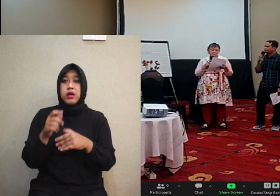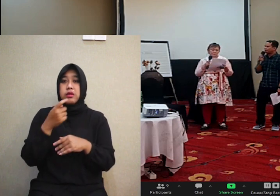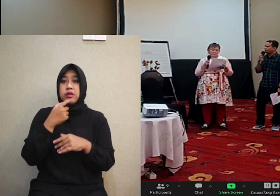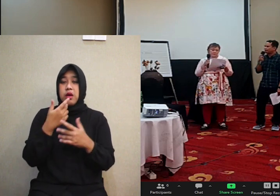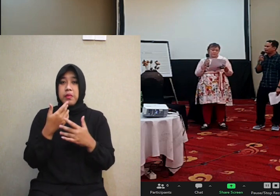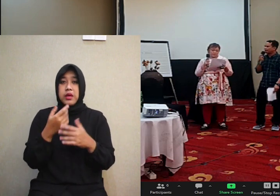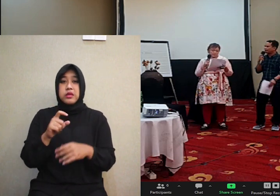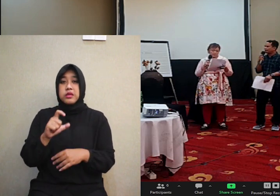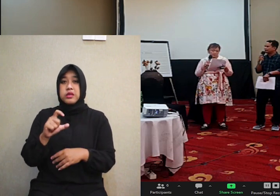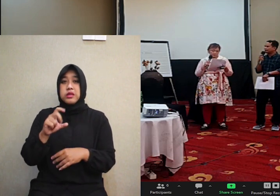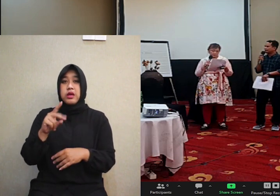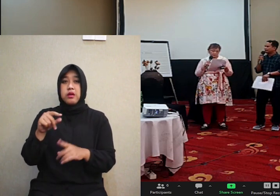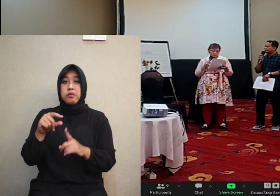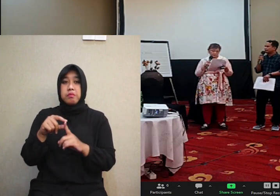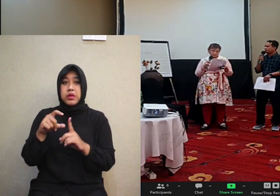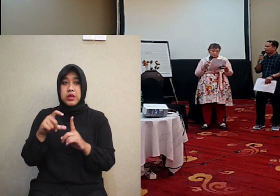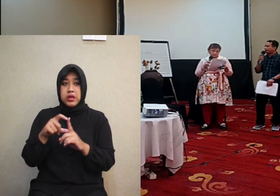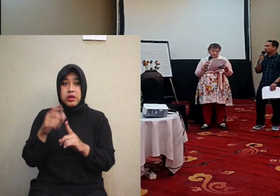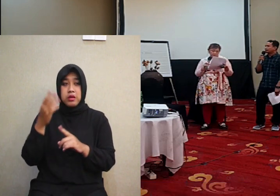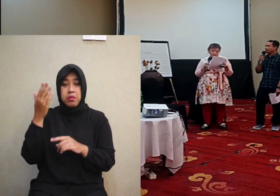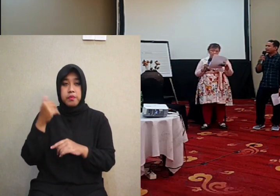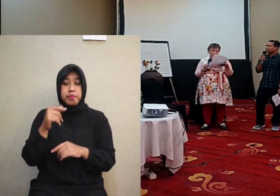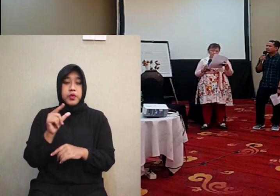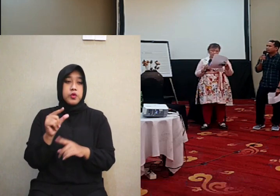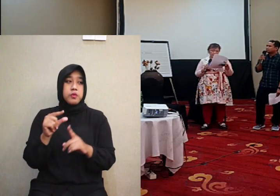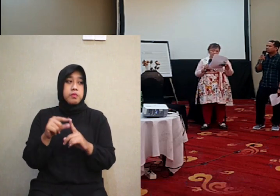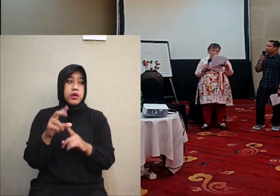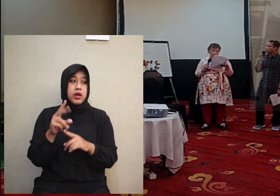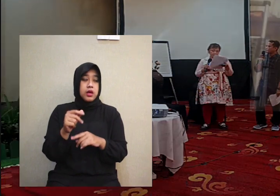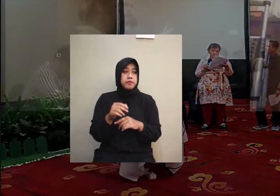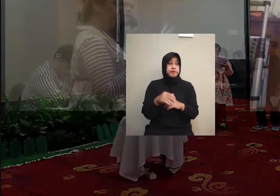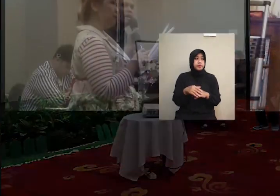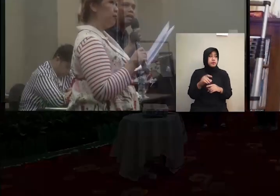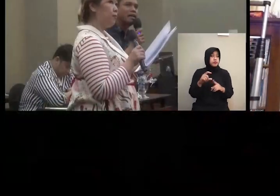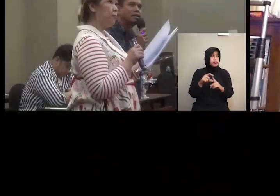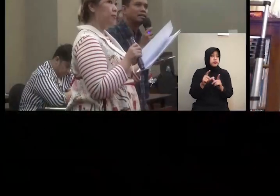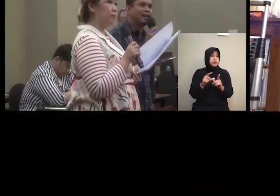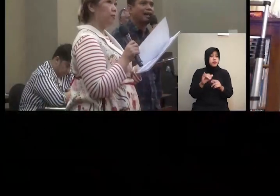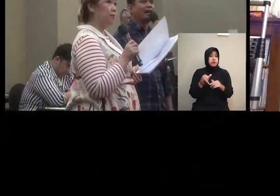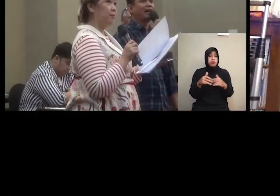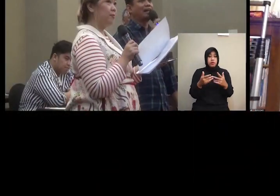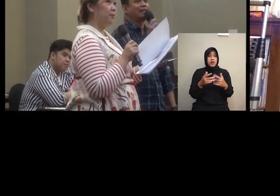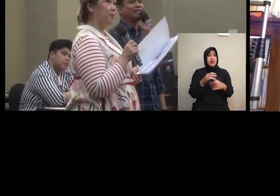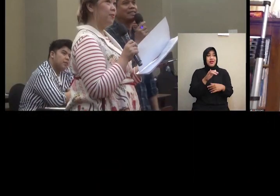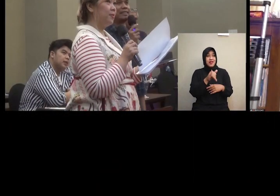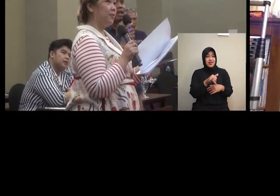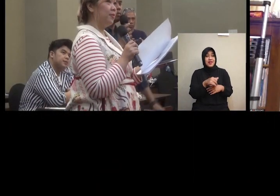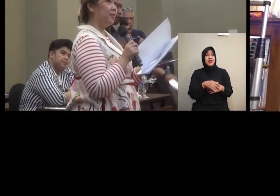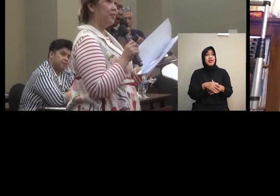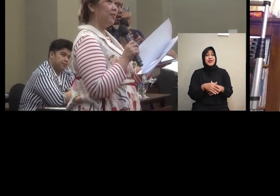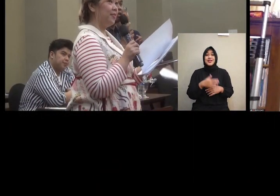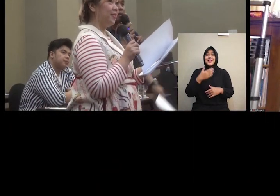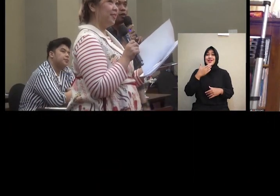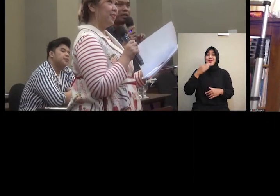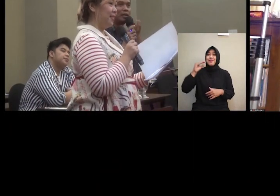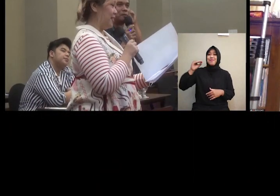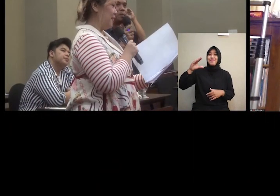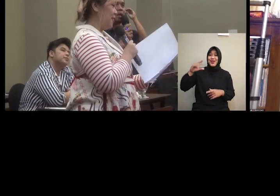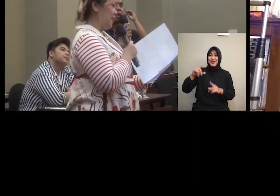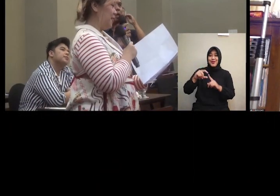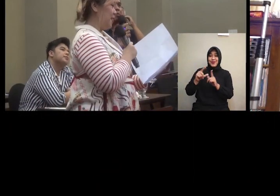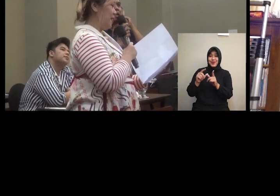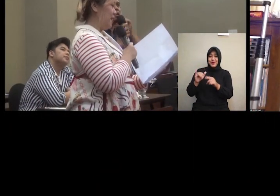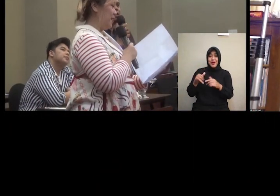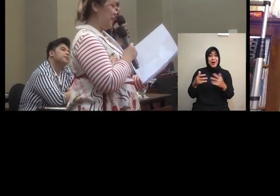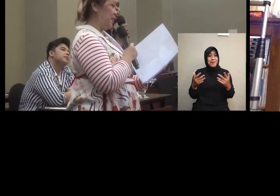crvd Dan kemarin di upr Mbak Dwi Apakah ya Selamat pagi Mbak Dwi